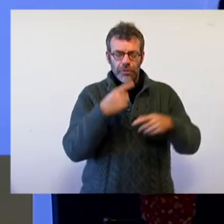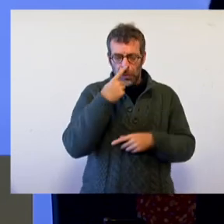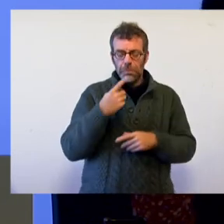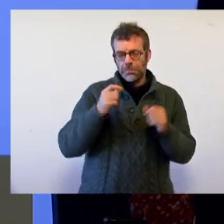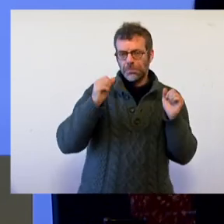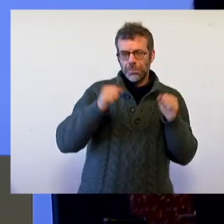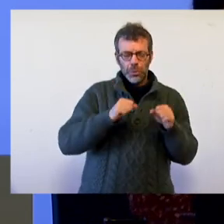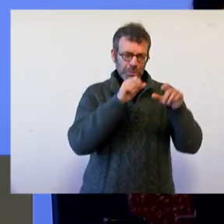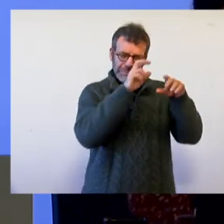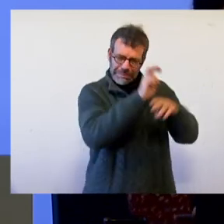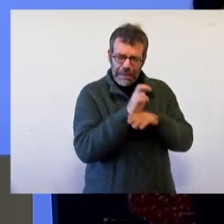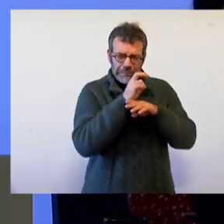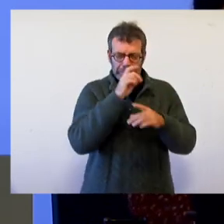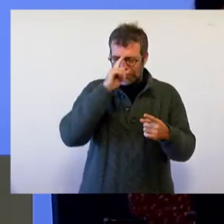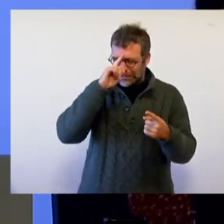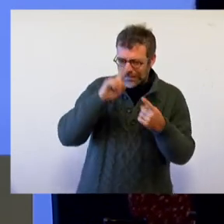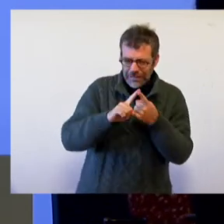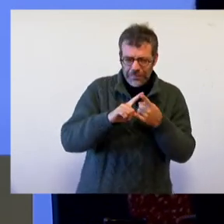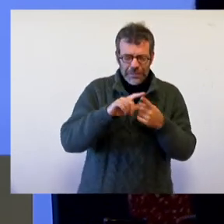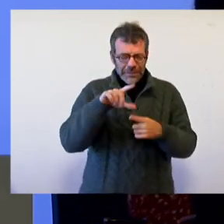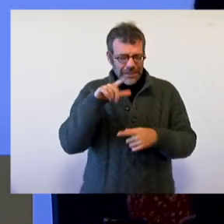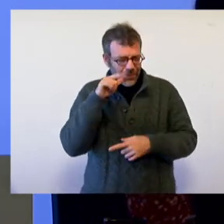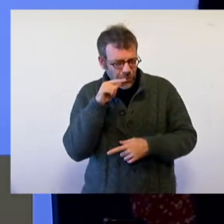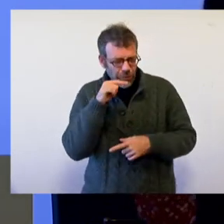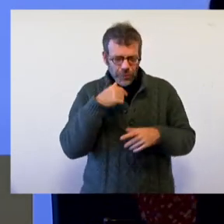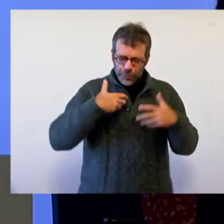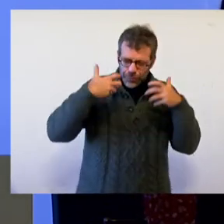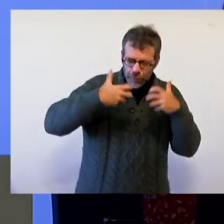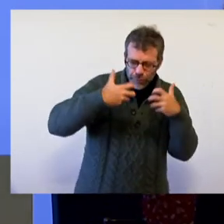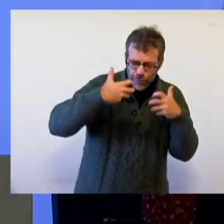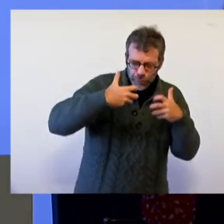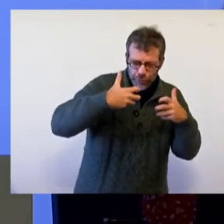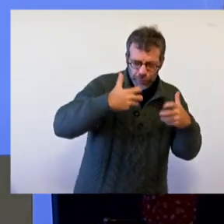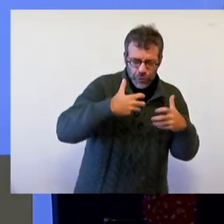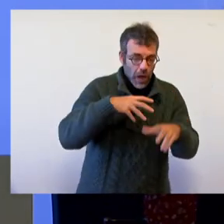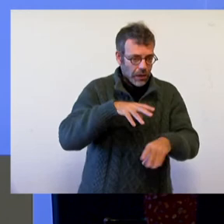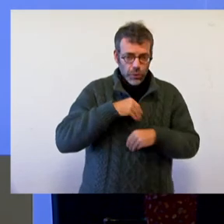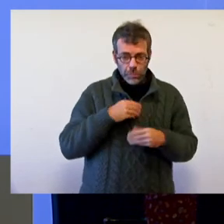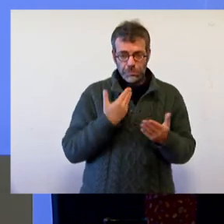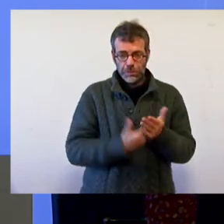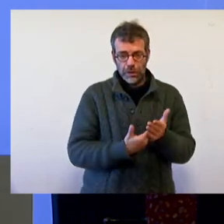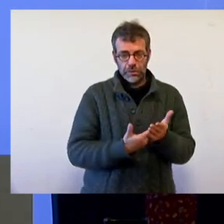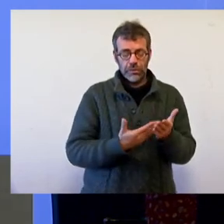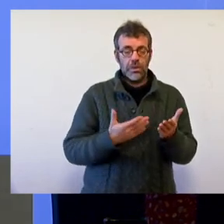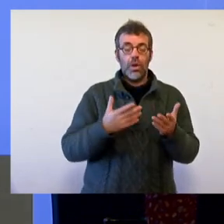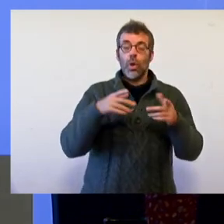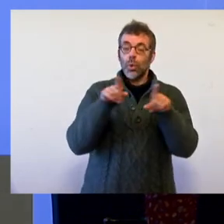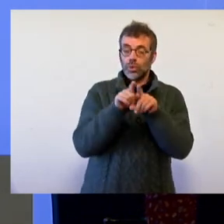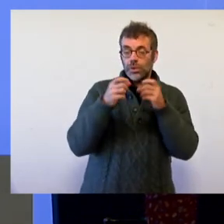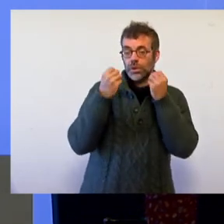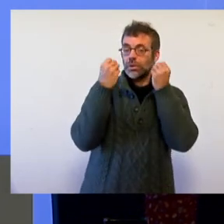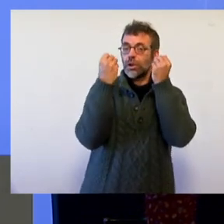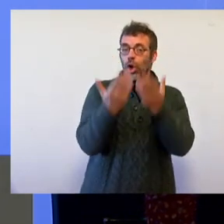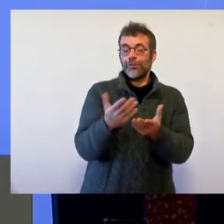important, c'est toujours ce que dira l'opposition, nous l'avons assumé. Nous offrons des mobilités internes,